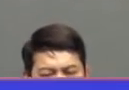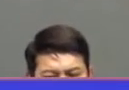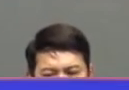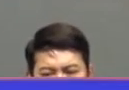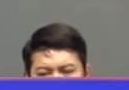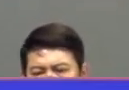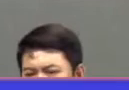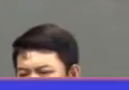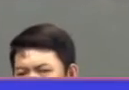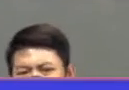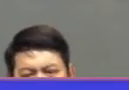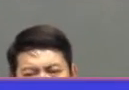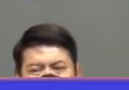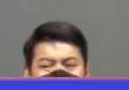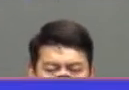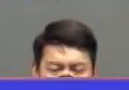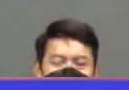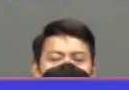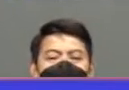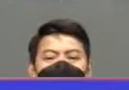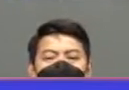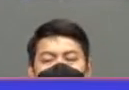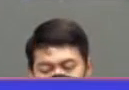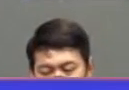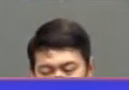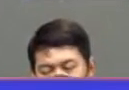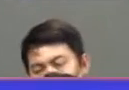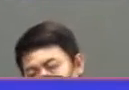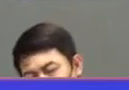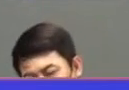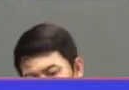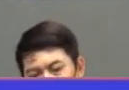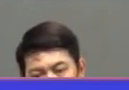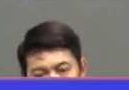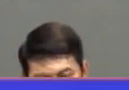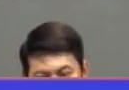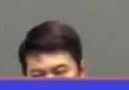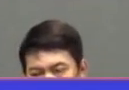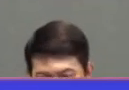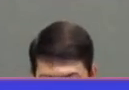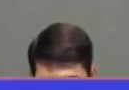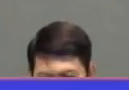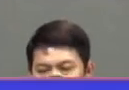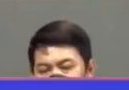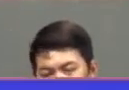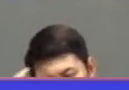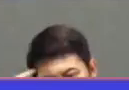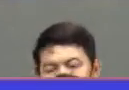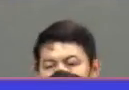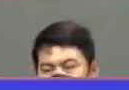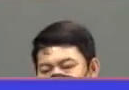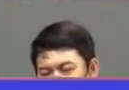าดว่าจะทำให้มีเงินหมุนเวียนในระบบเศรษฐกิจไทยเนี่ยเพิ่มขึ้น 42,400 ล้านบ